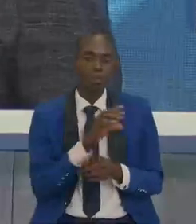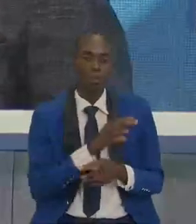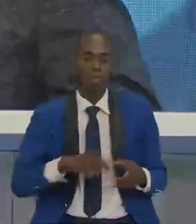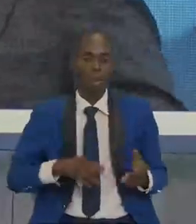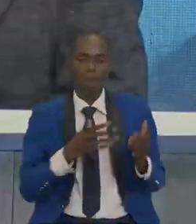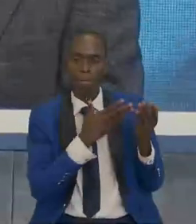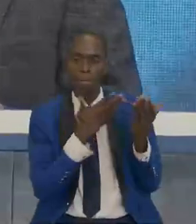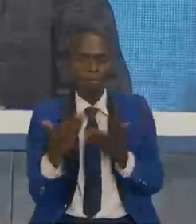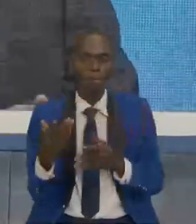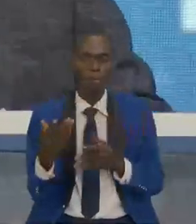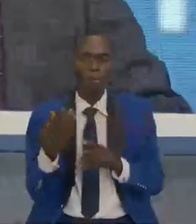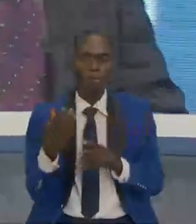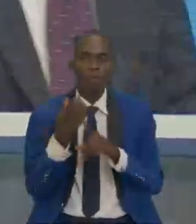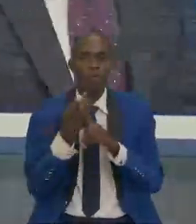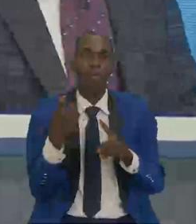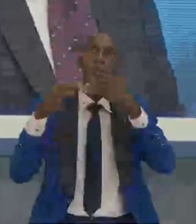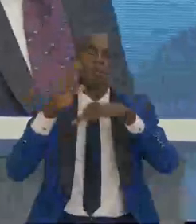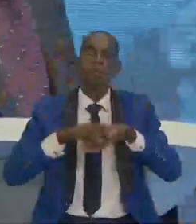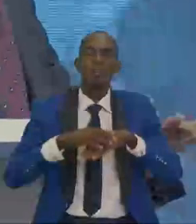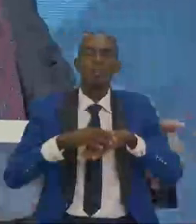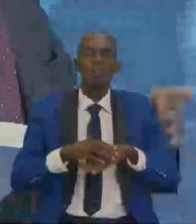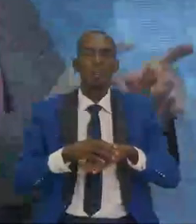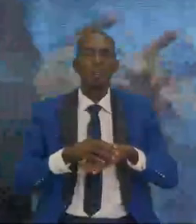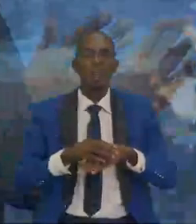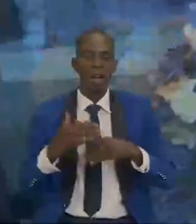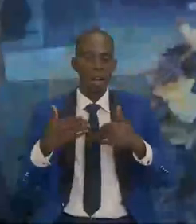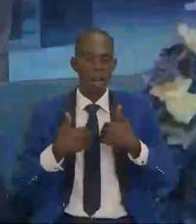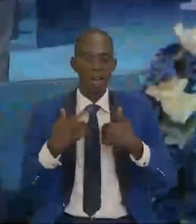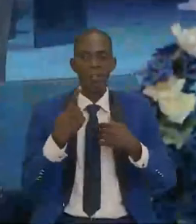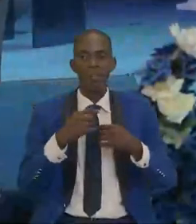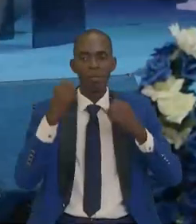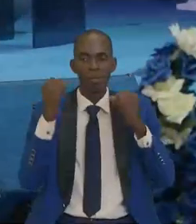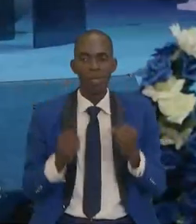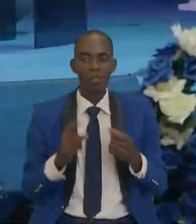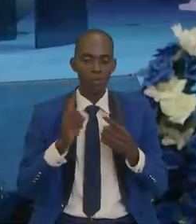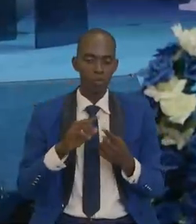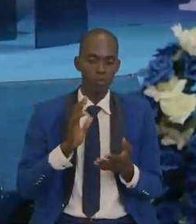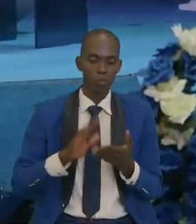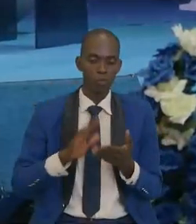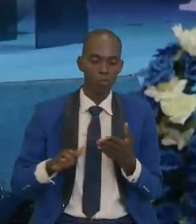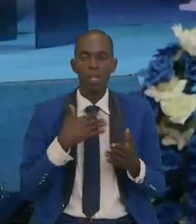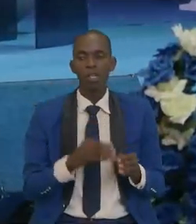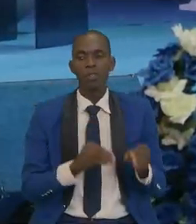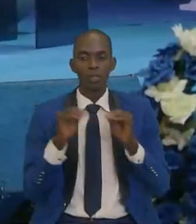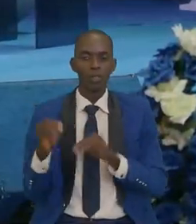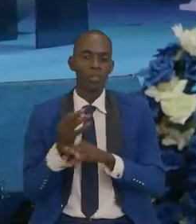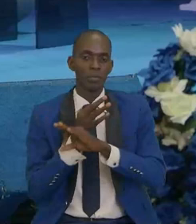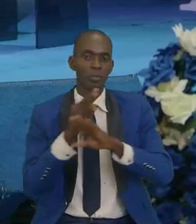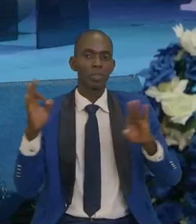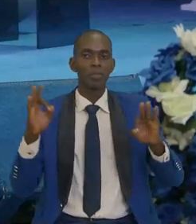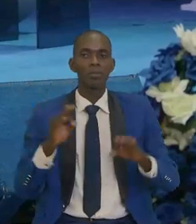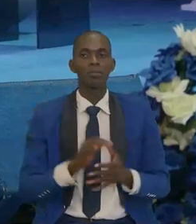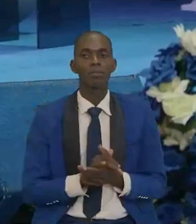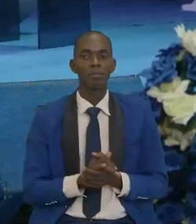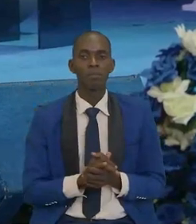La parole que Christ a amenée du ciel a le pouvoir de pardonner